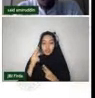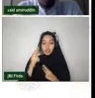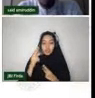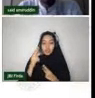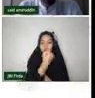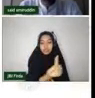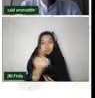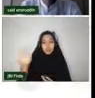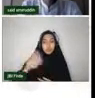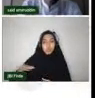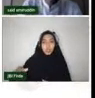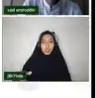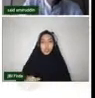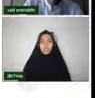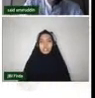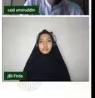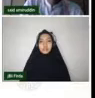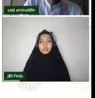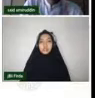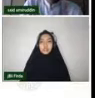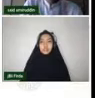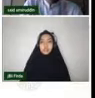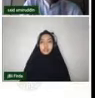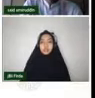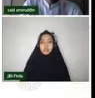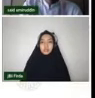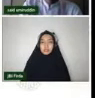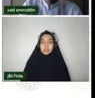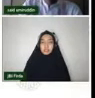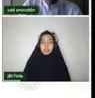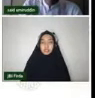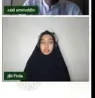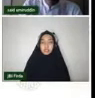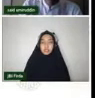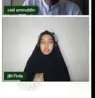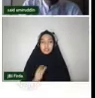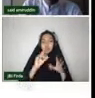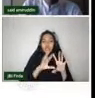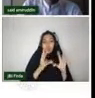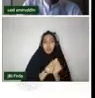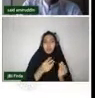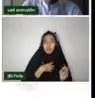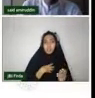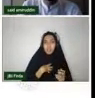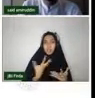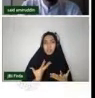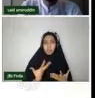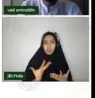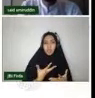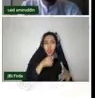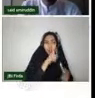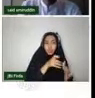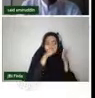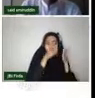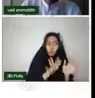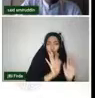murid. Sebagaimana juga sebetulnya pendidikan inklusi itu, inklusi yang dimaksud itu bukan hanya berkebutuhan khusus, artinya mereka